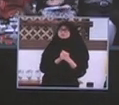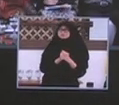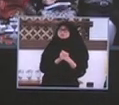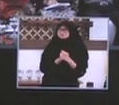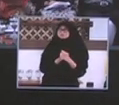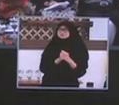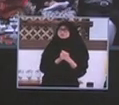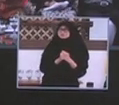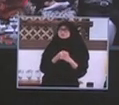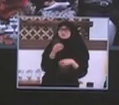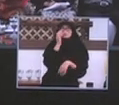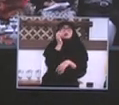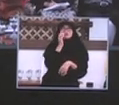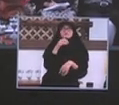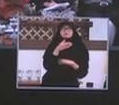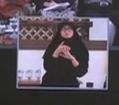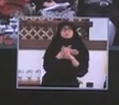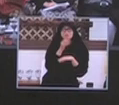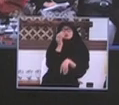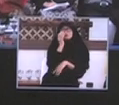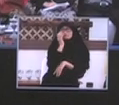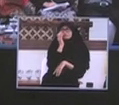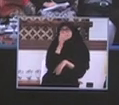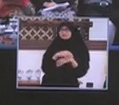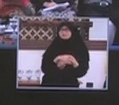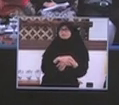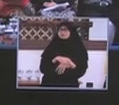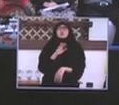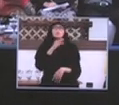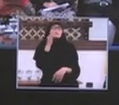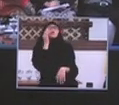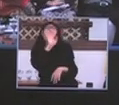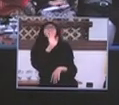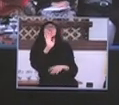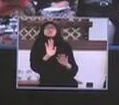Sebelumnya saya minta maaf ya, Pak. Ya, enggak apa-apa minta maafnya nanti kalau lebaran.